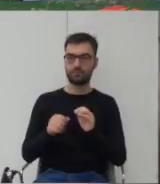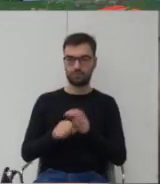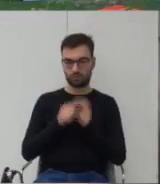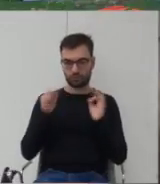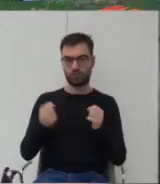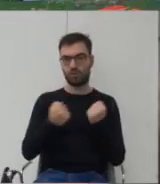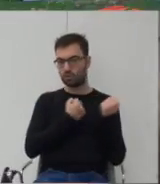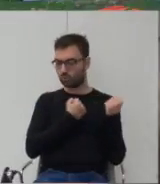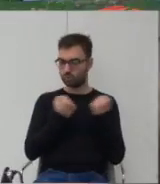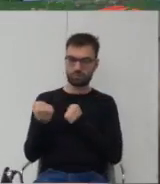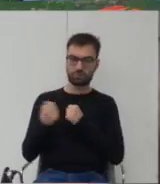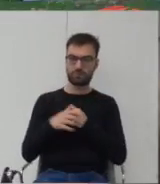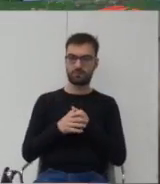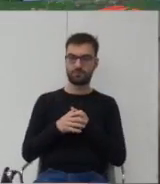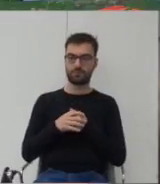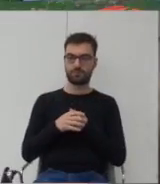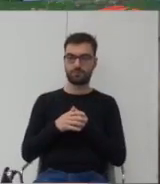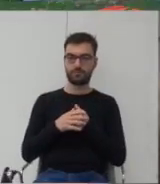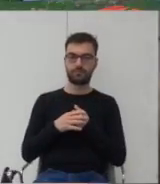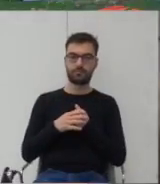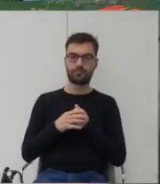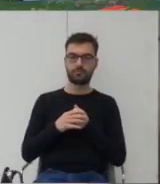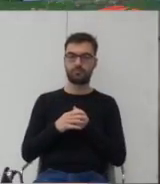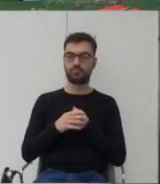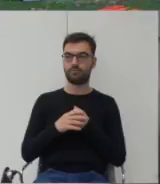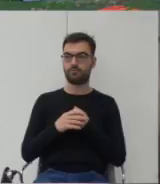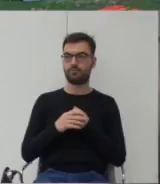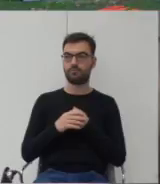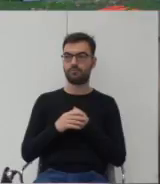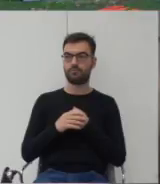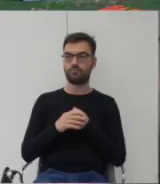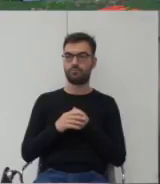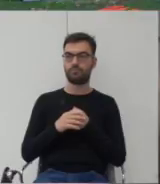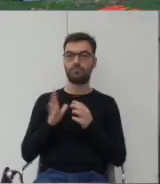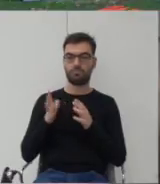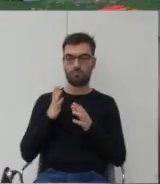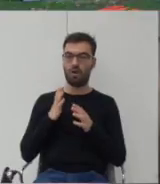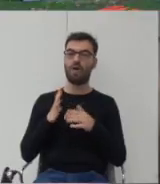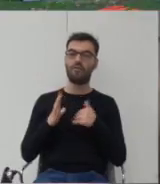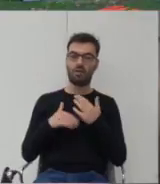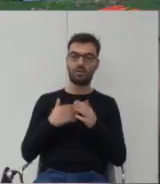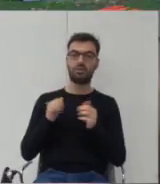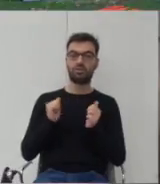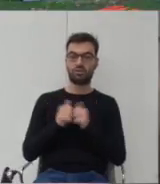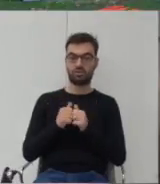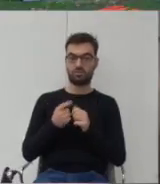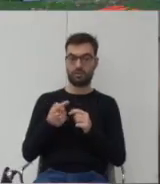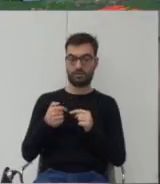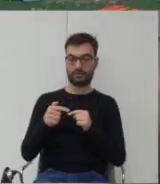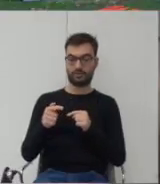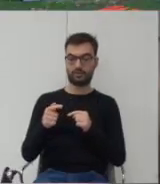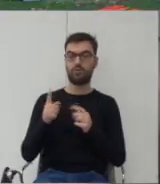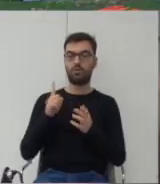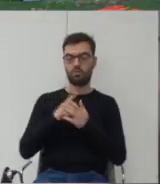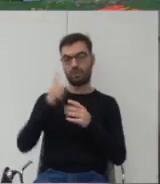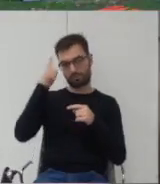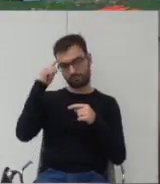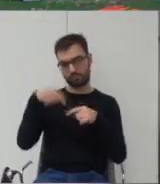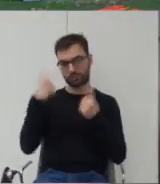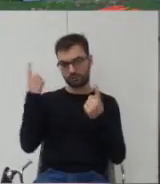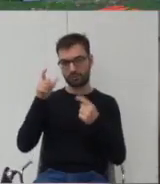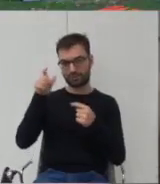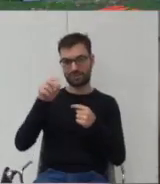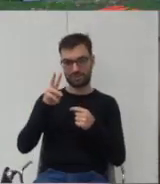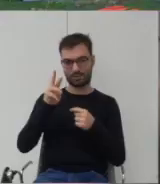się utrzymuje. I powoli przed zbliżającą się zimą udaje się przekonać